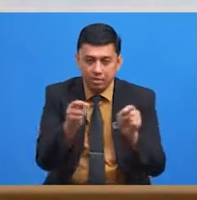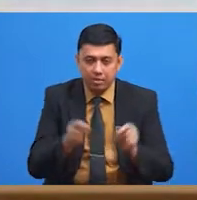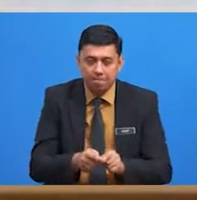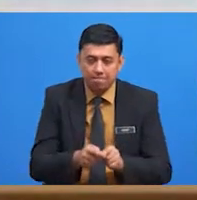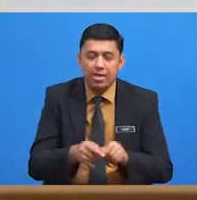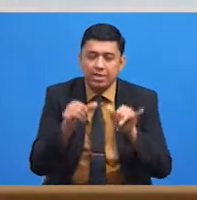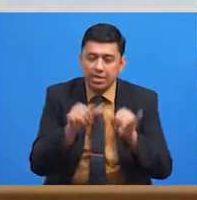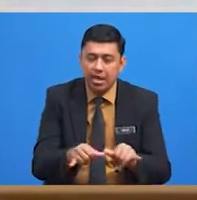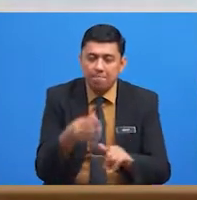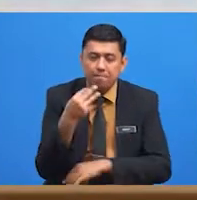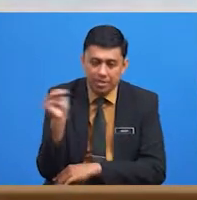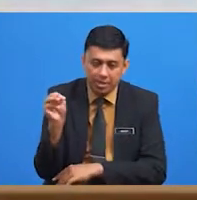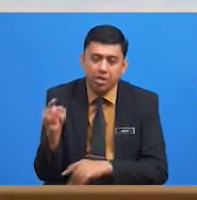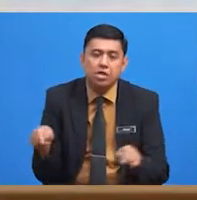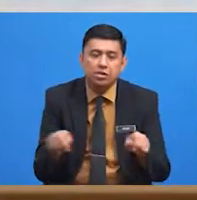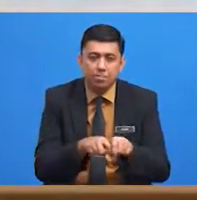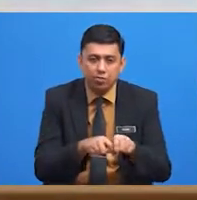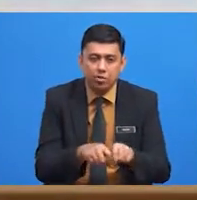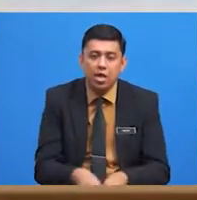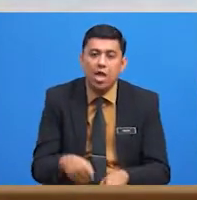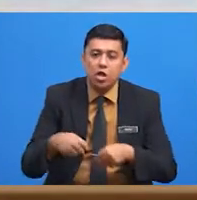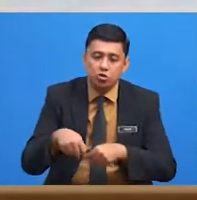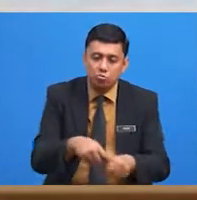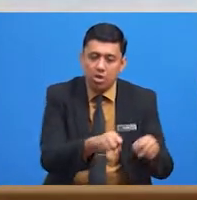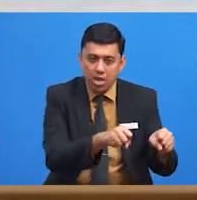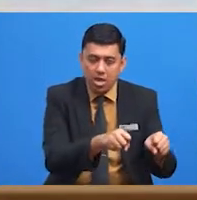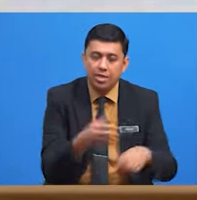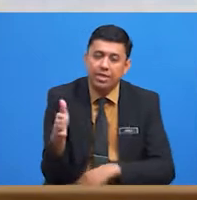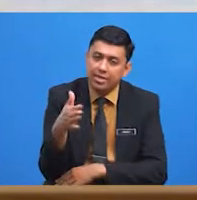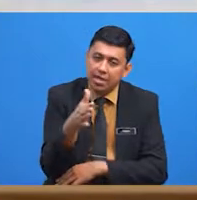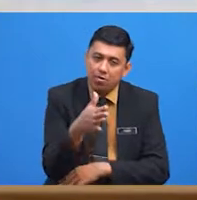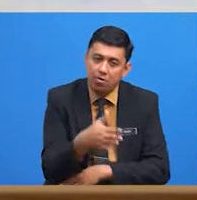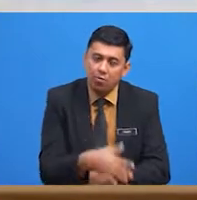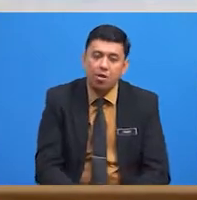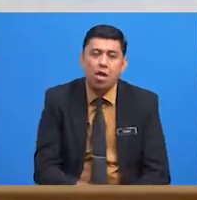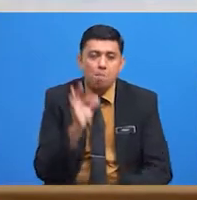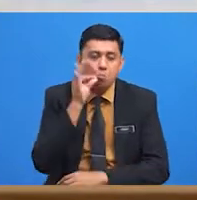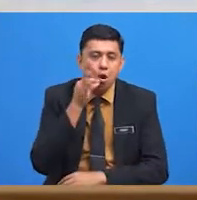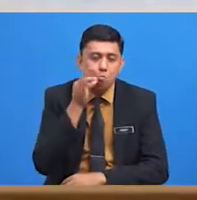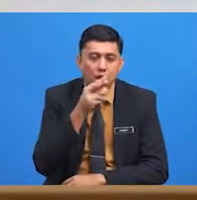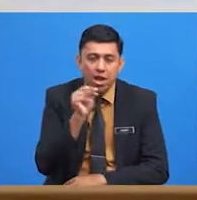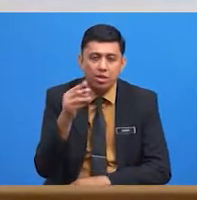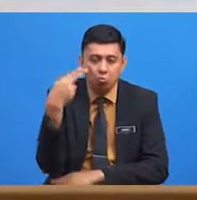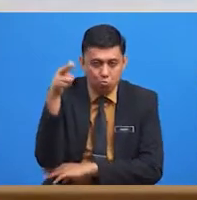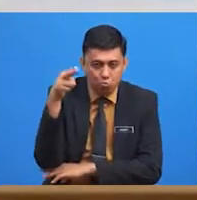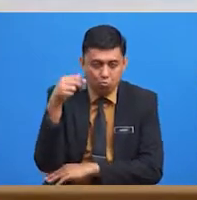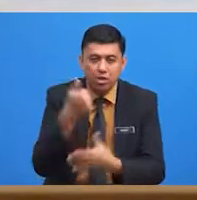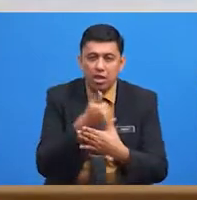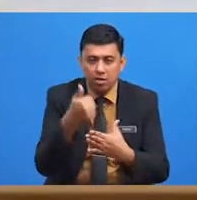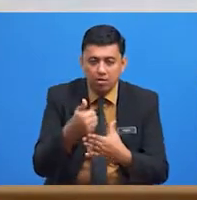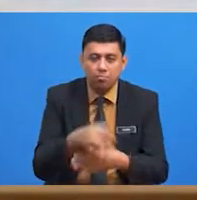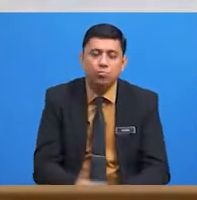mereka tinggal seperti sungai, ikan, buah-buahan hutan